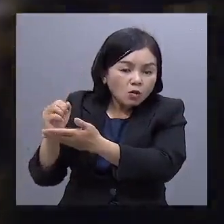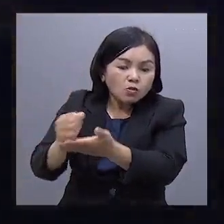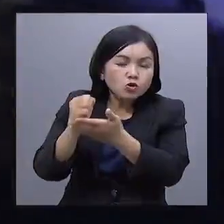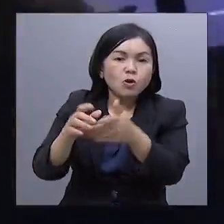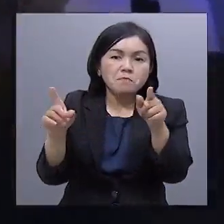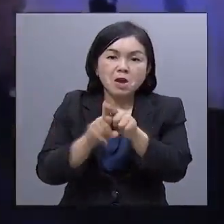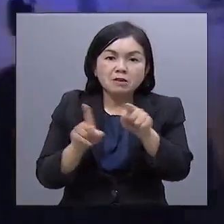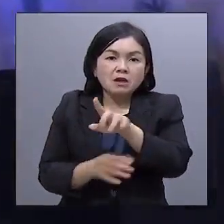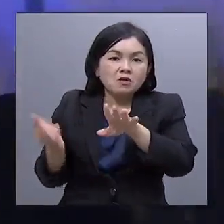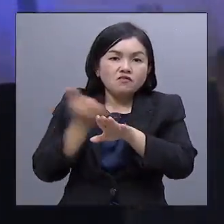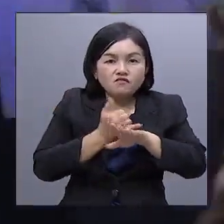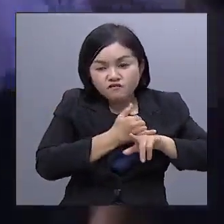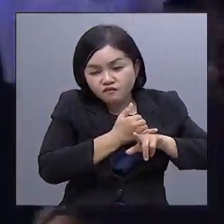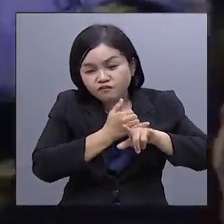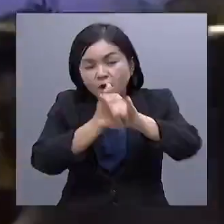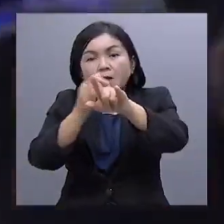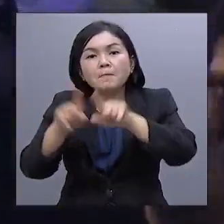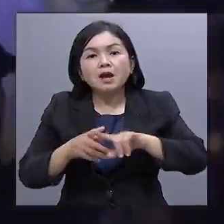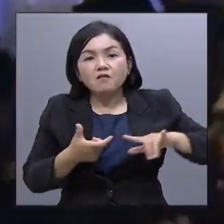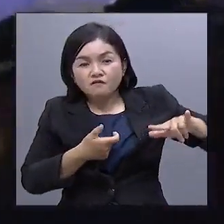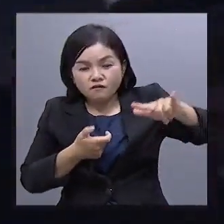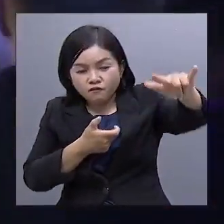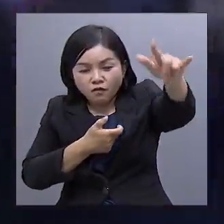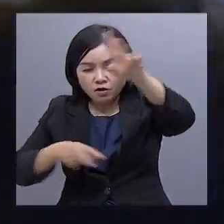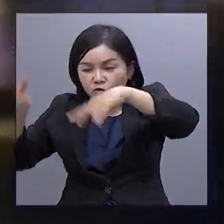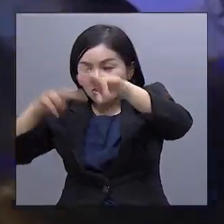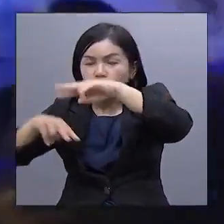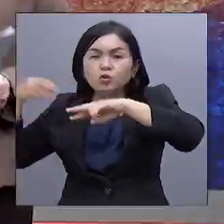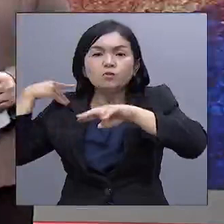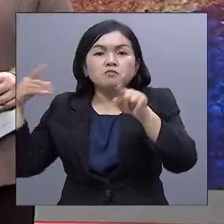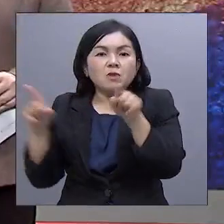ขับเครื่องบินหรือควบคุมโดรนในการลาดตระเวนค่ะ